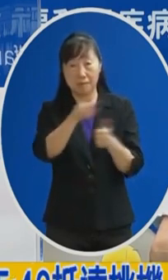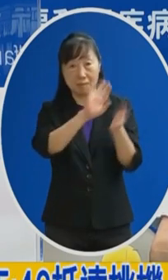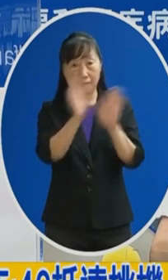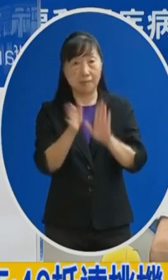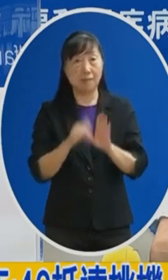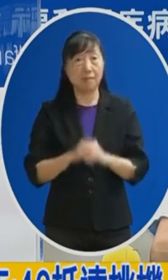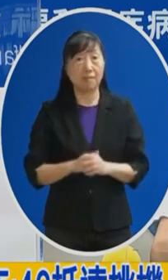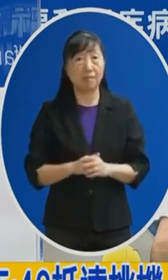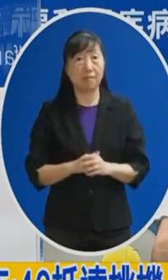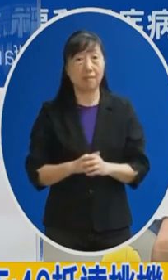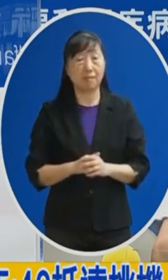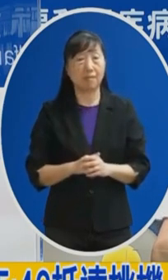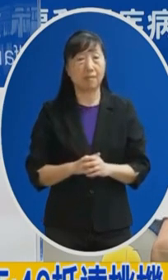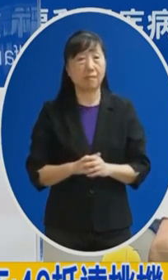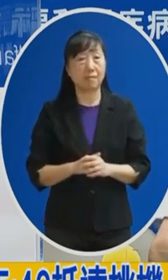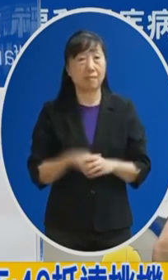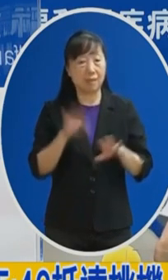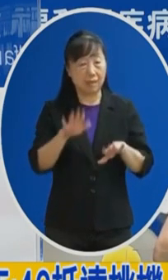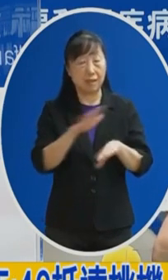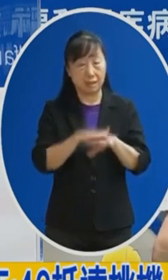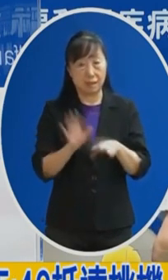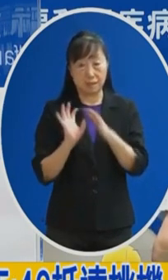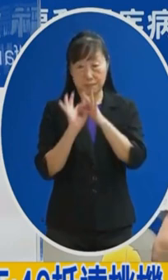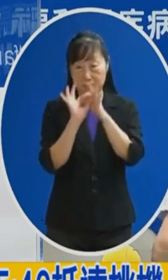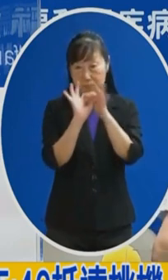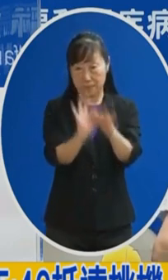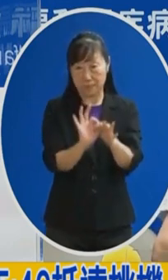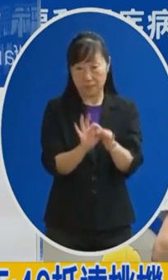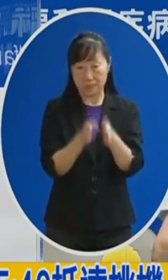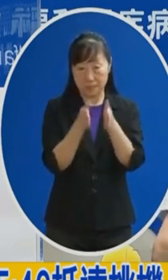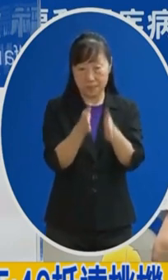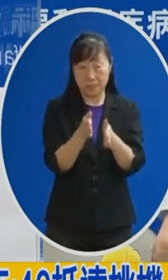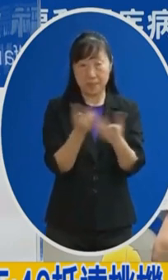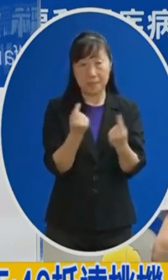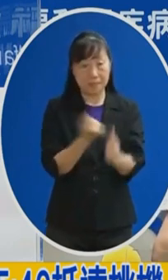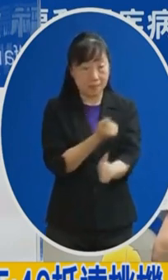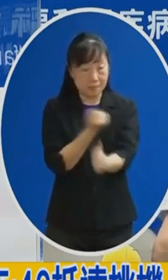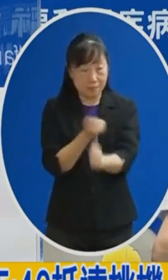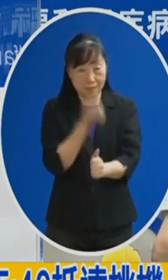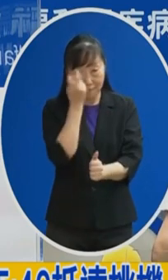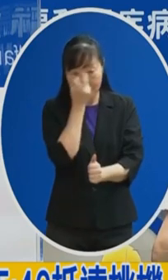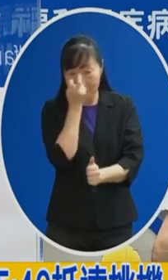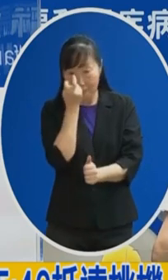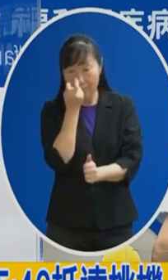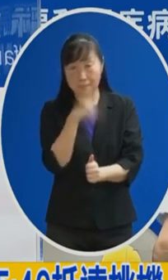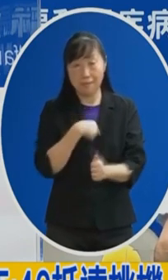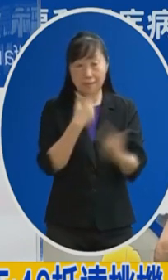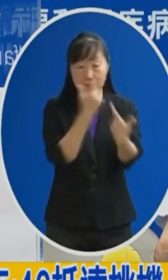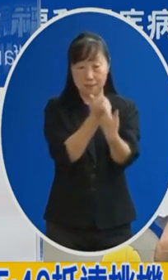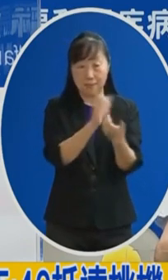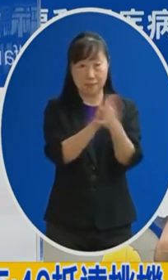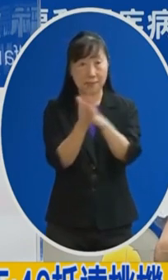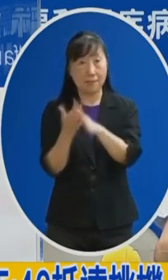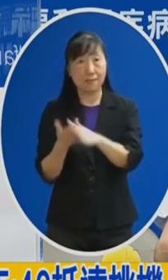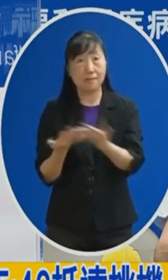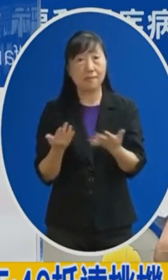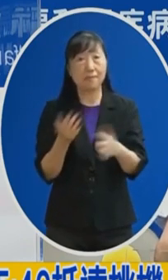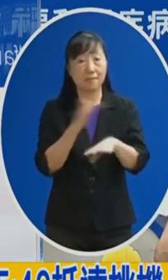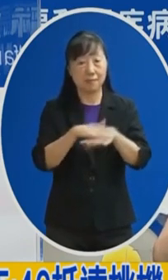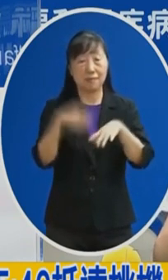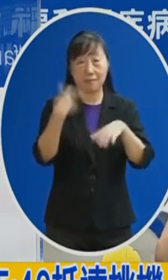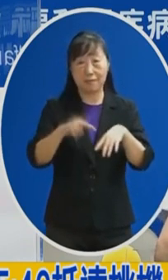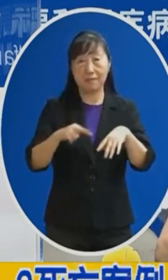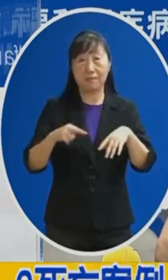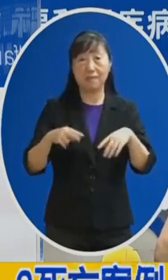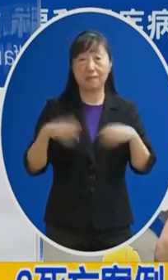在关注监测整个疫情的状况，随着疫情的变化，我们都会再做一些滚动的